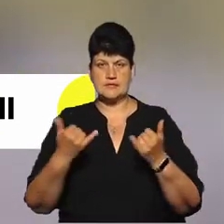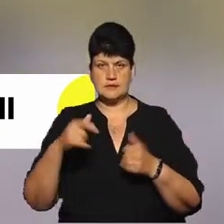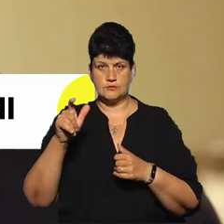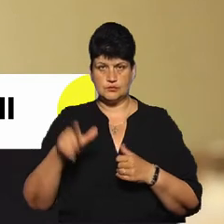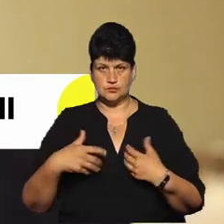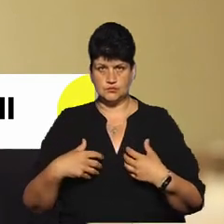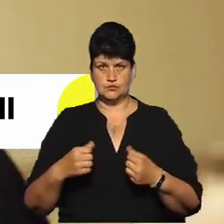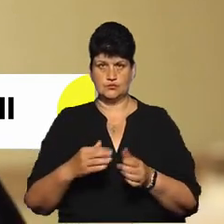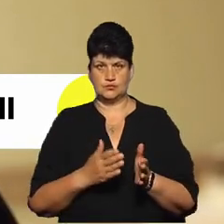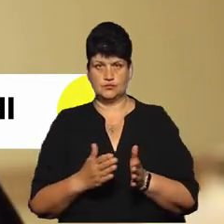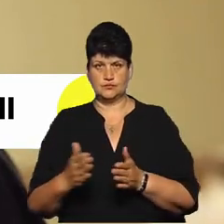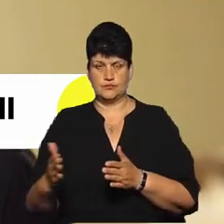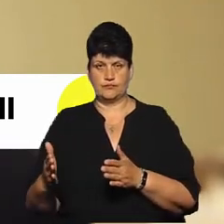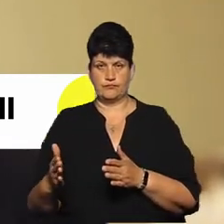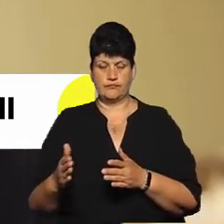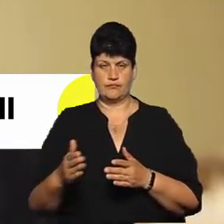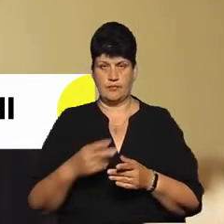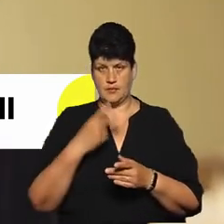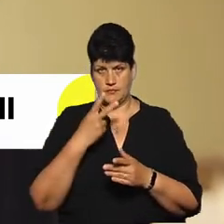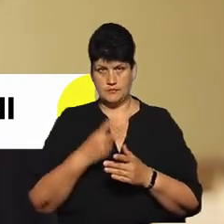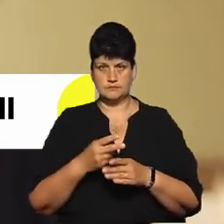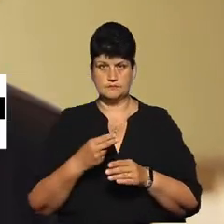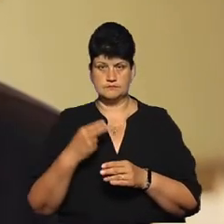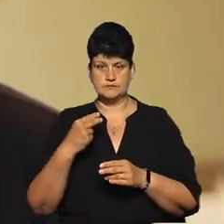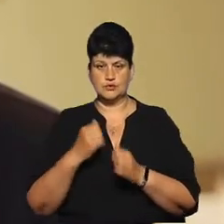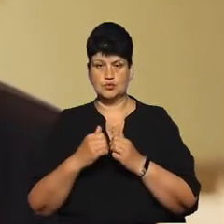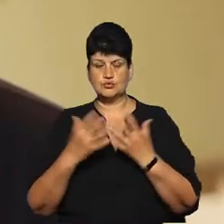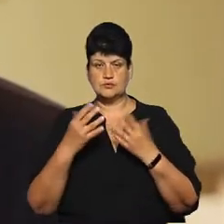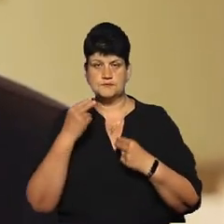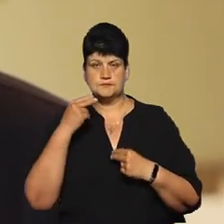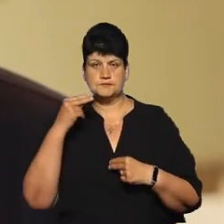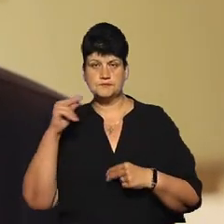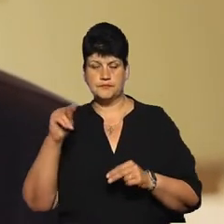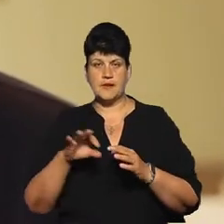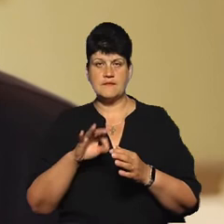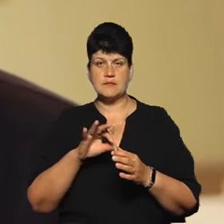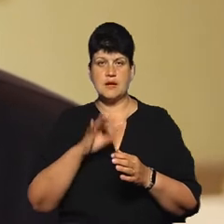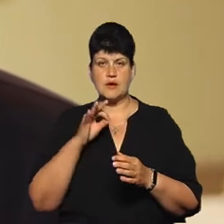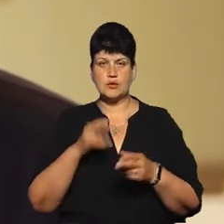одужує. Динаміка позитивна, є щодня, йому підбирається терапія.